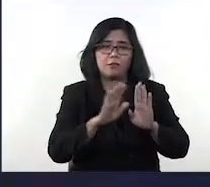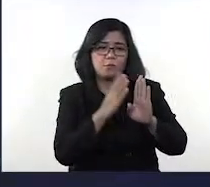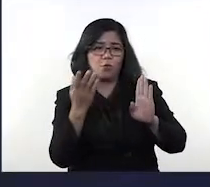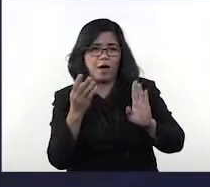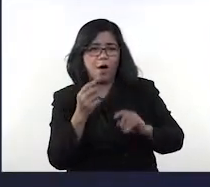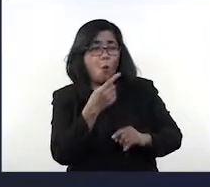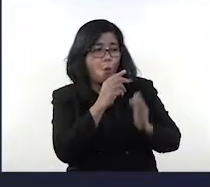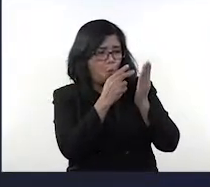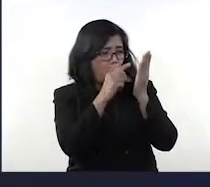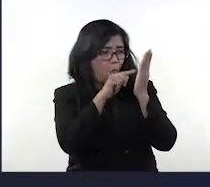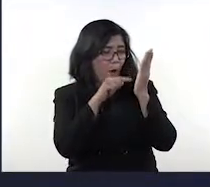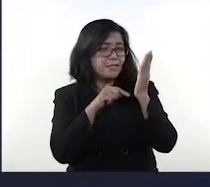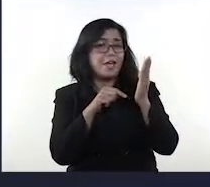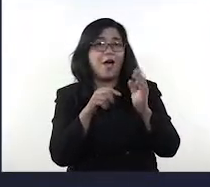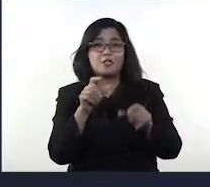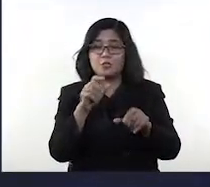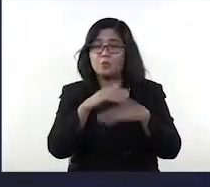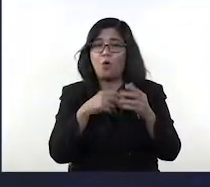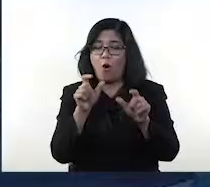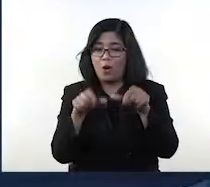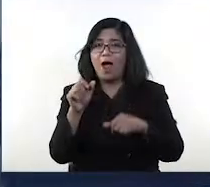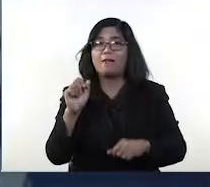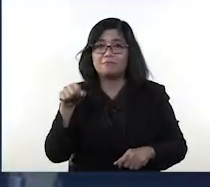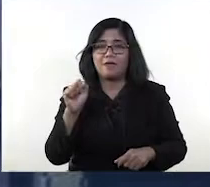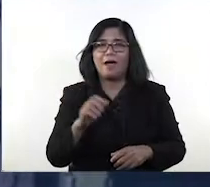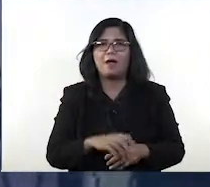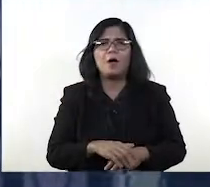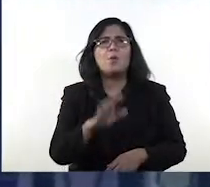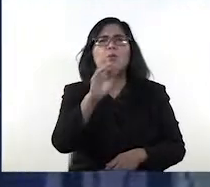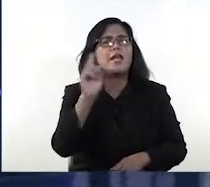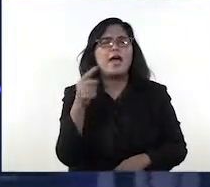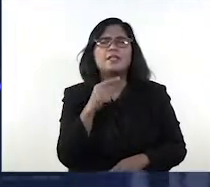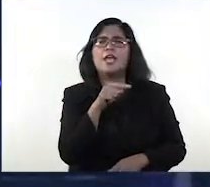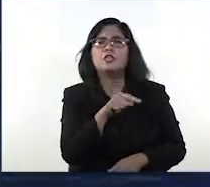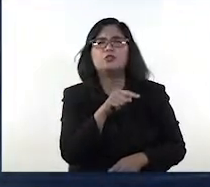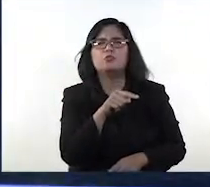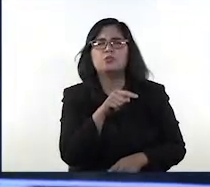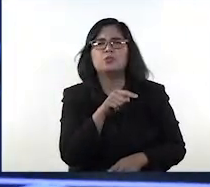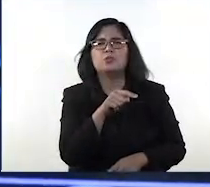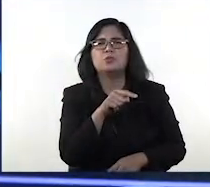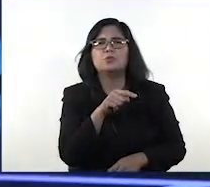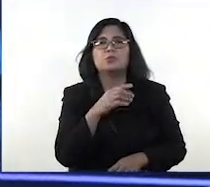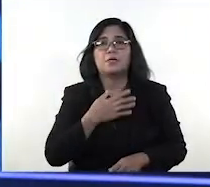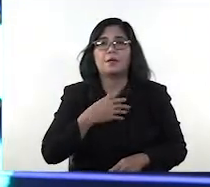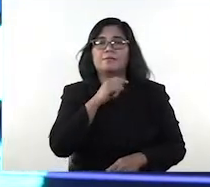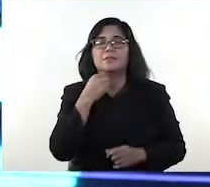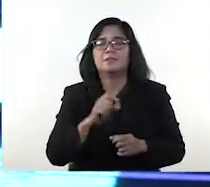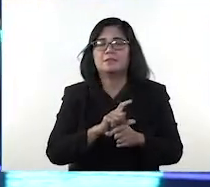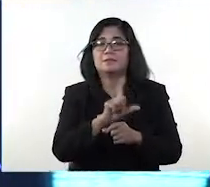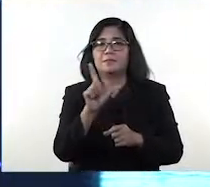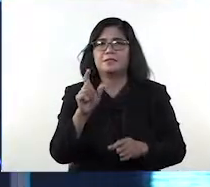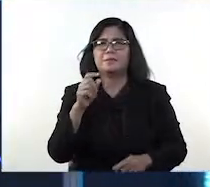orang tapi bukan hanya itu Hai karena saya percaya betul bahwa